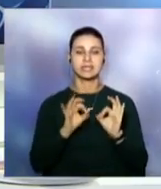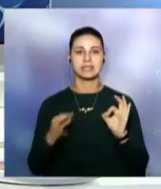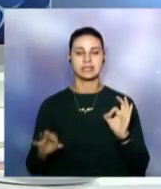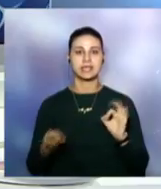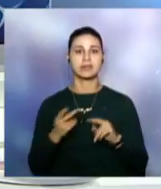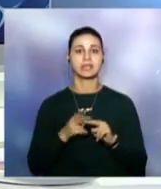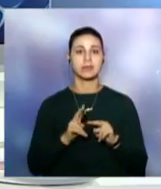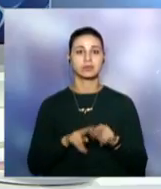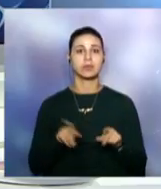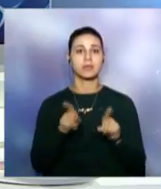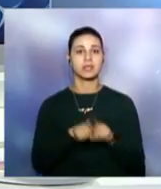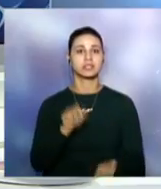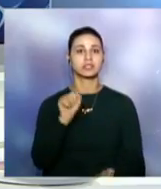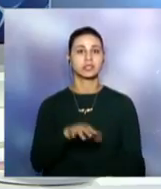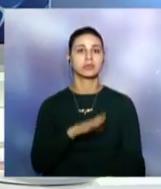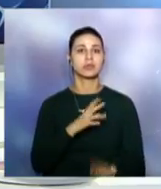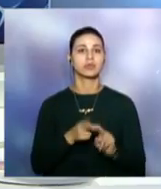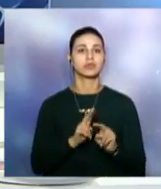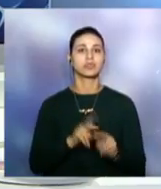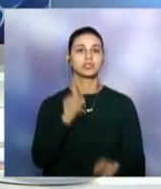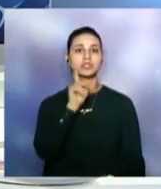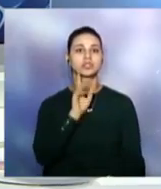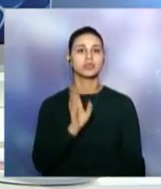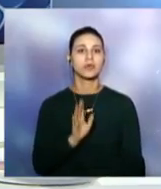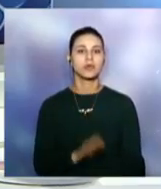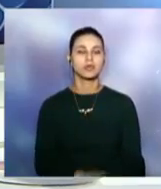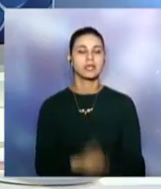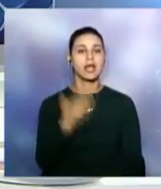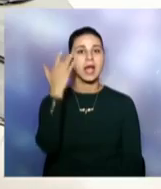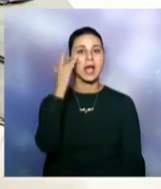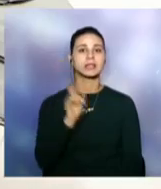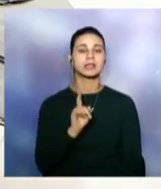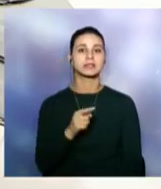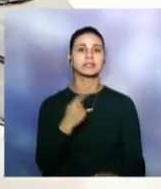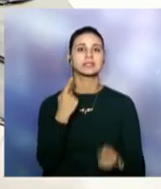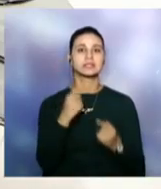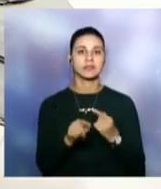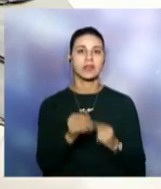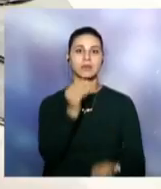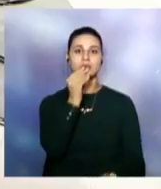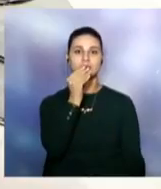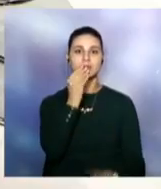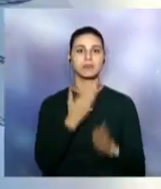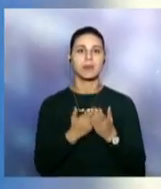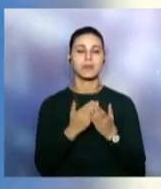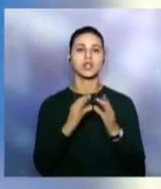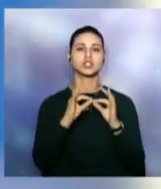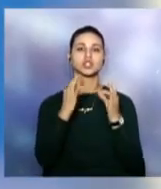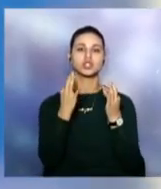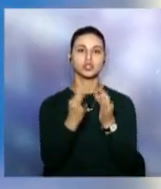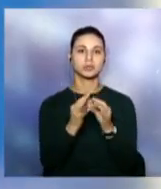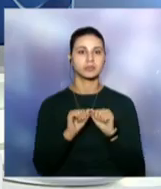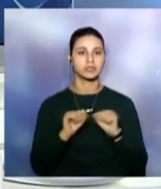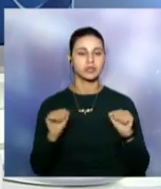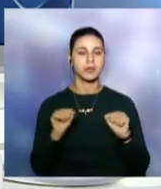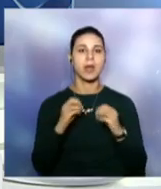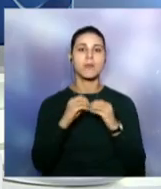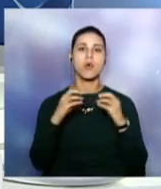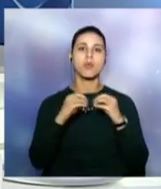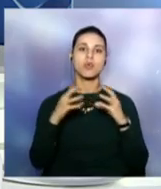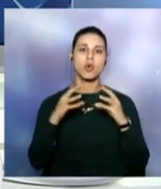ამიტომ ესეც შეიძლება გახდეს იმ დისკომფორტის მიზეზი. არ დაგავიწყდეთ სხვა პროცესირებული პროდუქტები, როგორიც არის ჩიფსები,